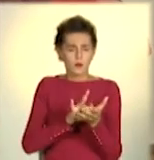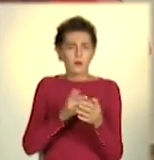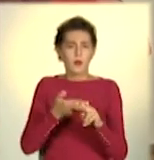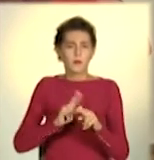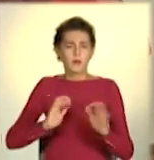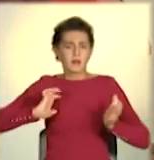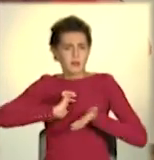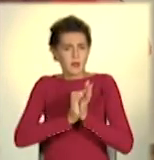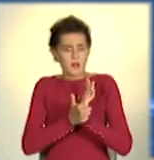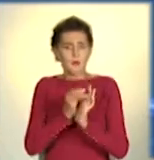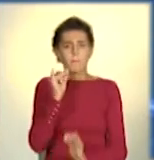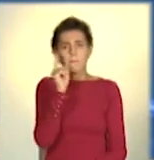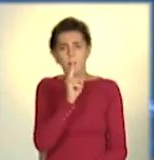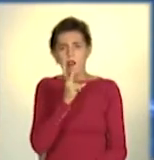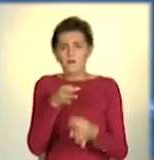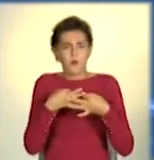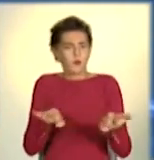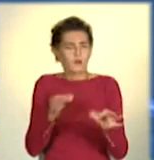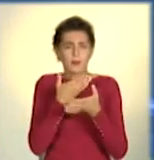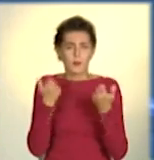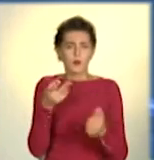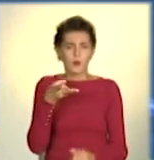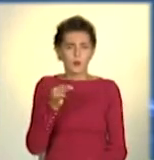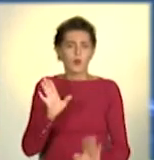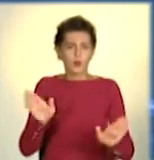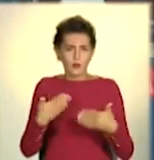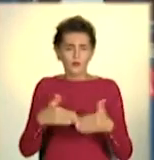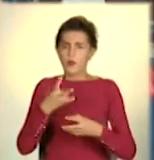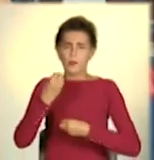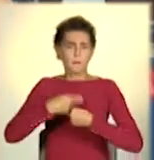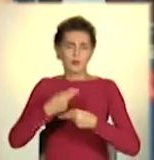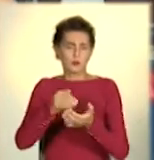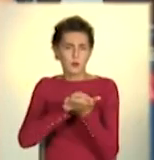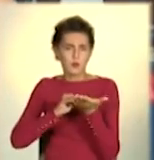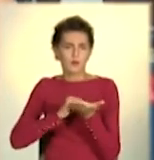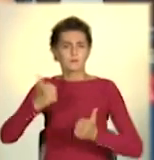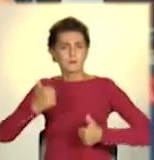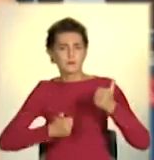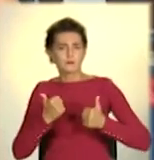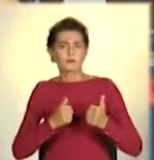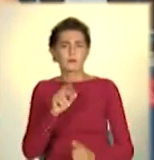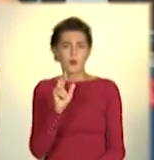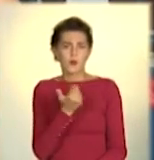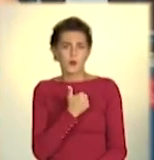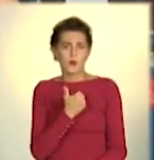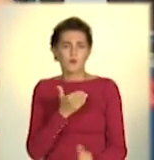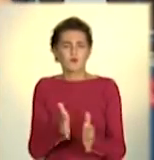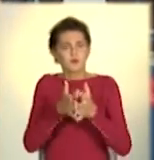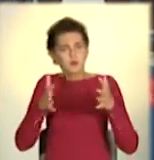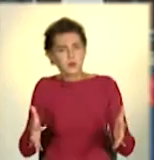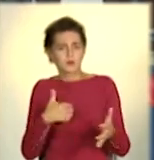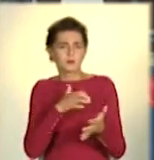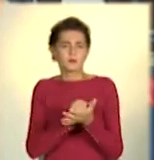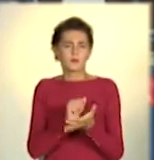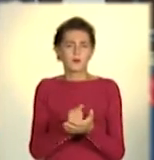тісні, простору небагато, проте це не заважає амбіціям боксерів. Хотілося б достичь більшого звання. От на даний момент